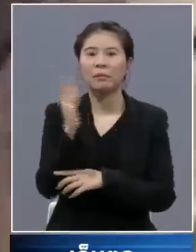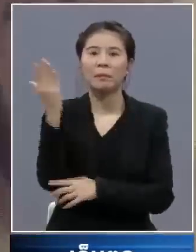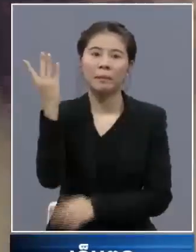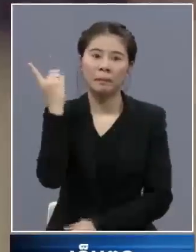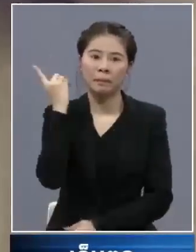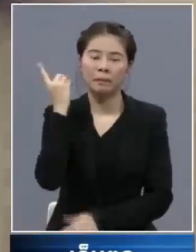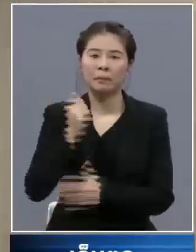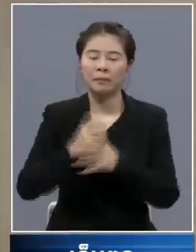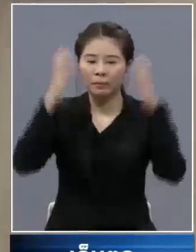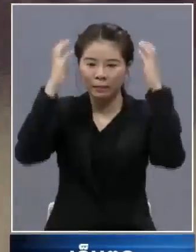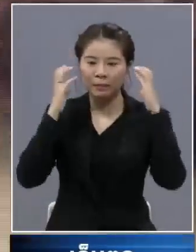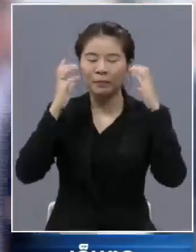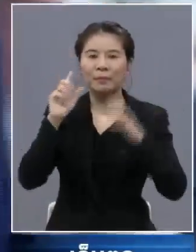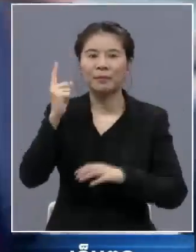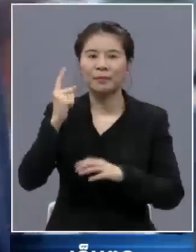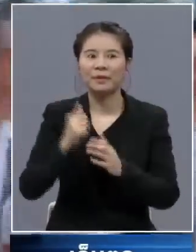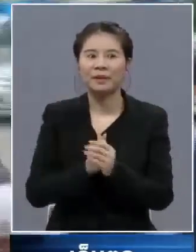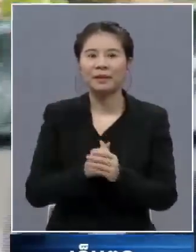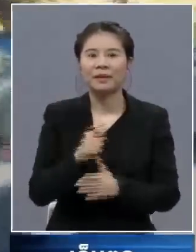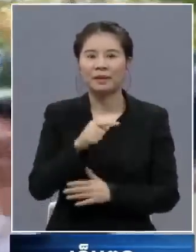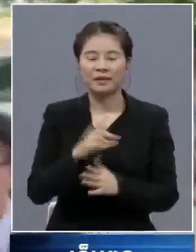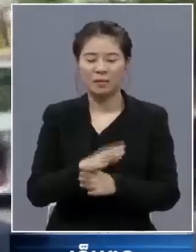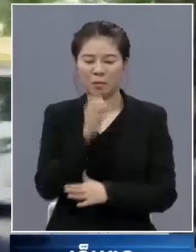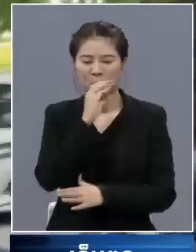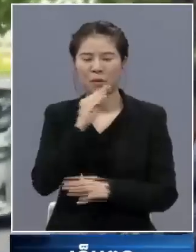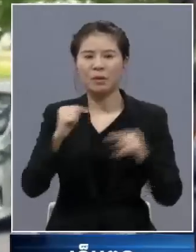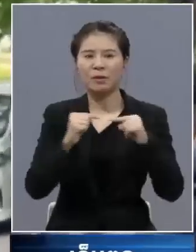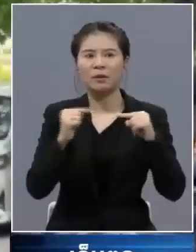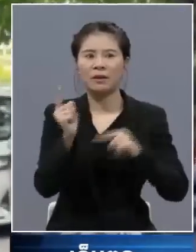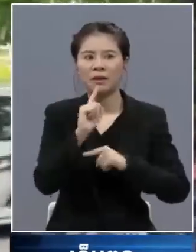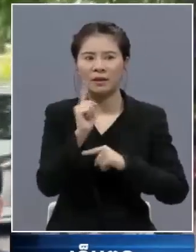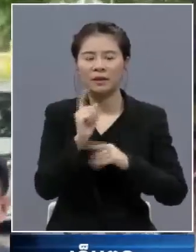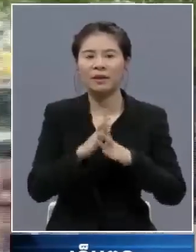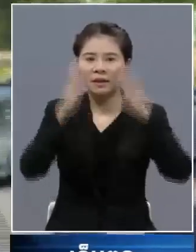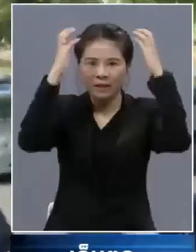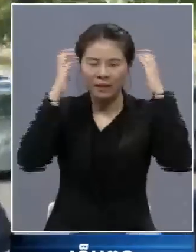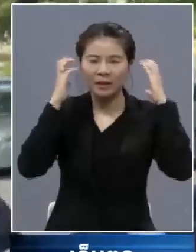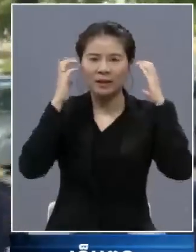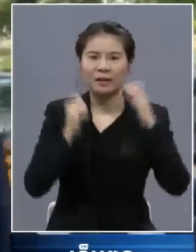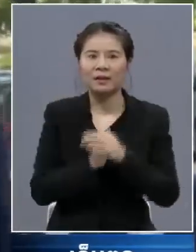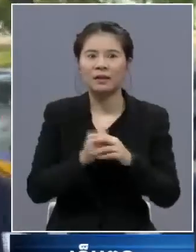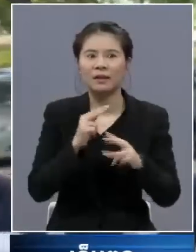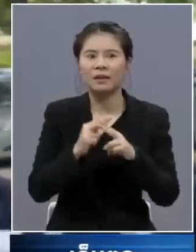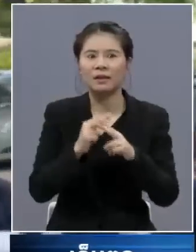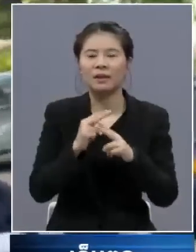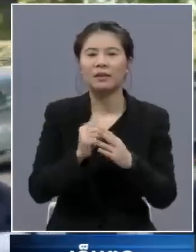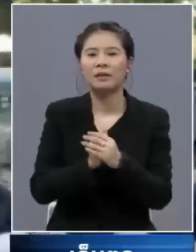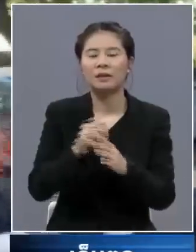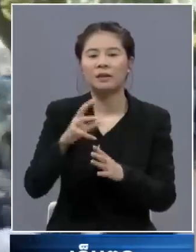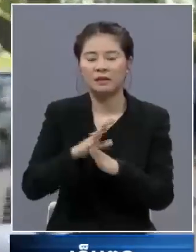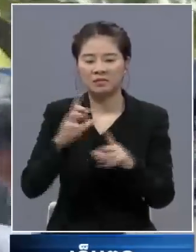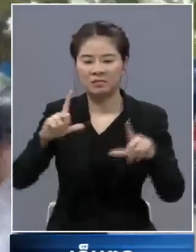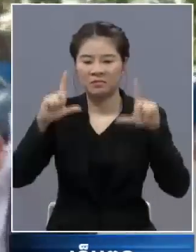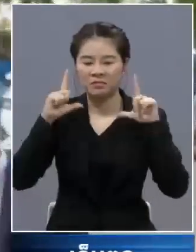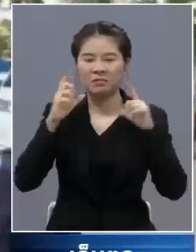ณพิธามาพร้อมกับหมวกกันน็อกแต่มันก็ไม่วายอ่ะโดนแซวอีก มีคนไปค้นด้วยนะเขาบอกว่าเป็นหมวกกันน็อกมัสแตง โอ้โห แล้วคนก็ไปค้